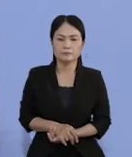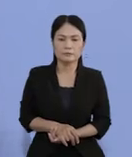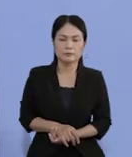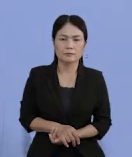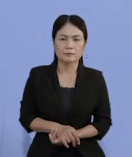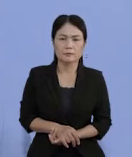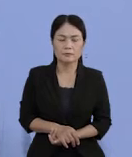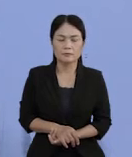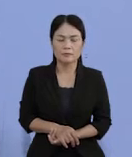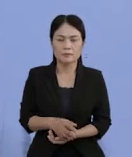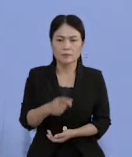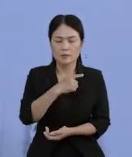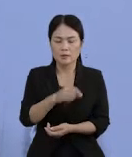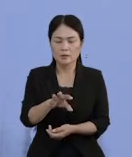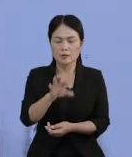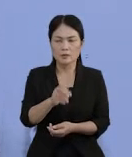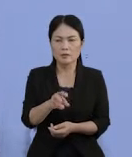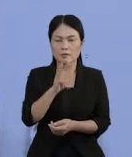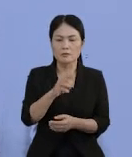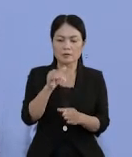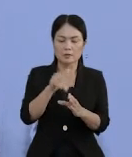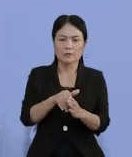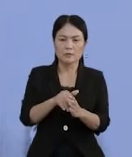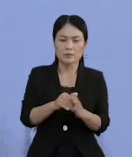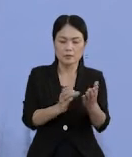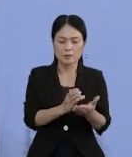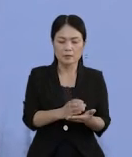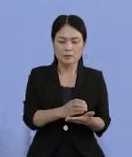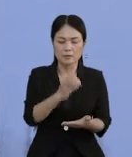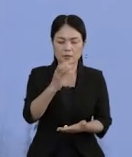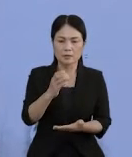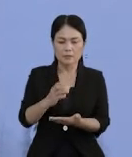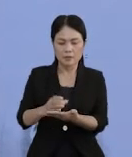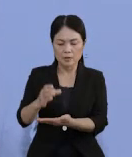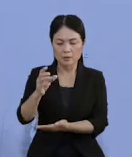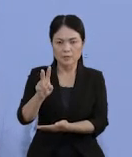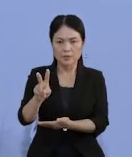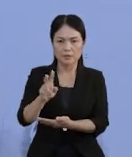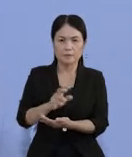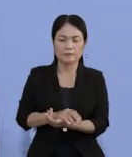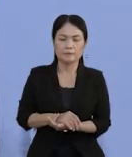chà chẳng dơ ngờ rốt tất đại miên nữ khăn ông cầm bóng tệ tiền pi